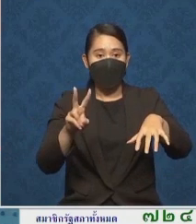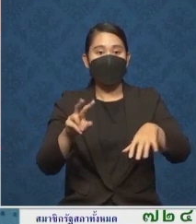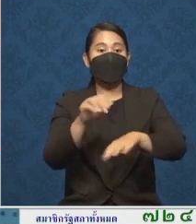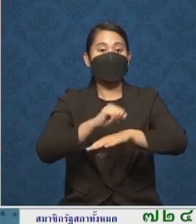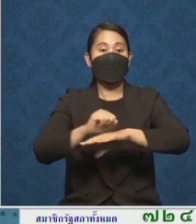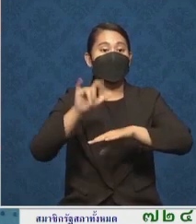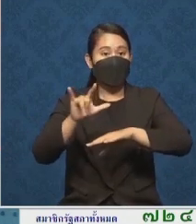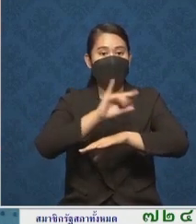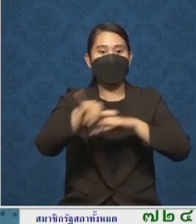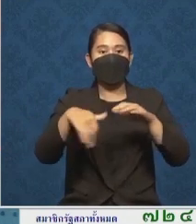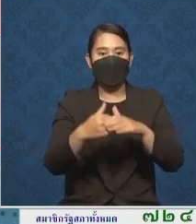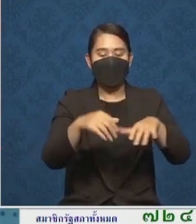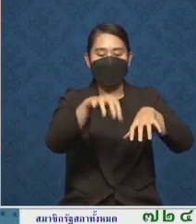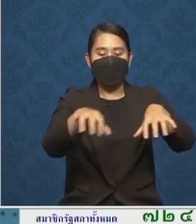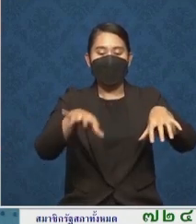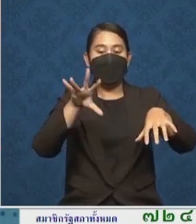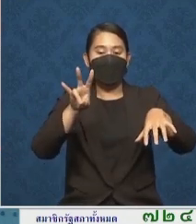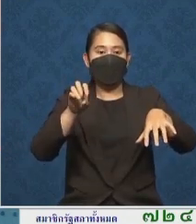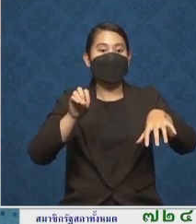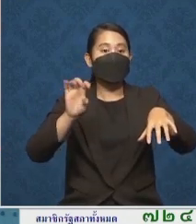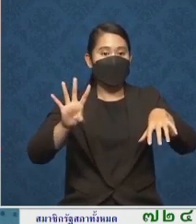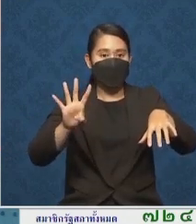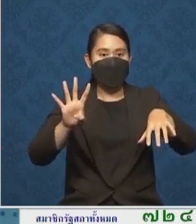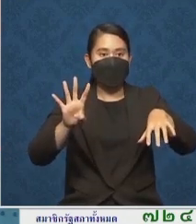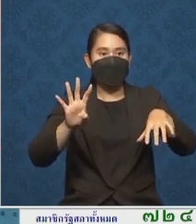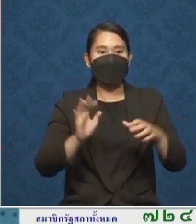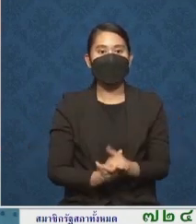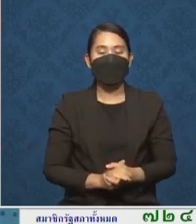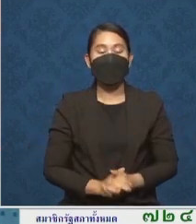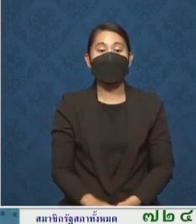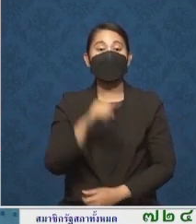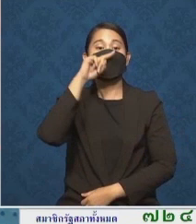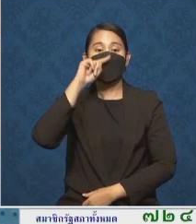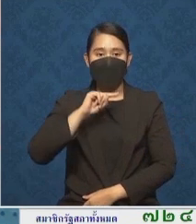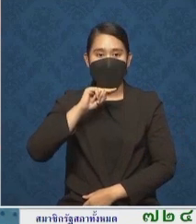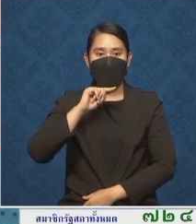that 35ole มี